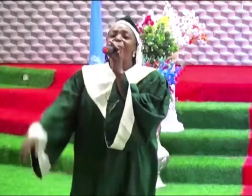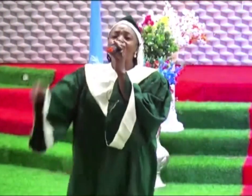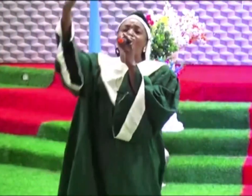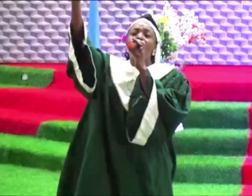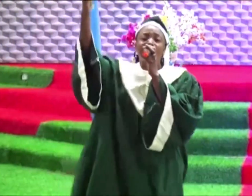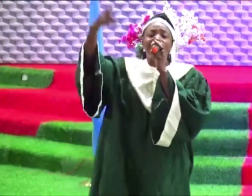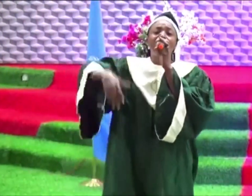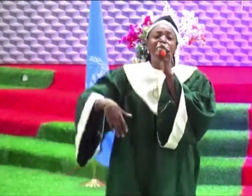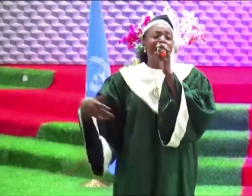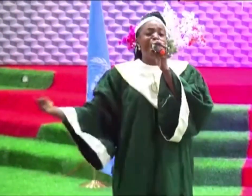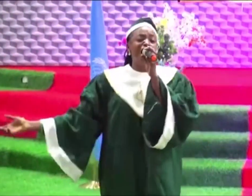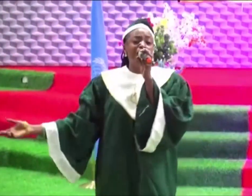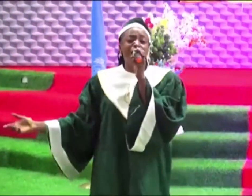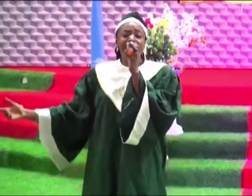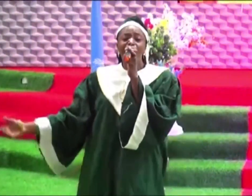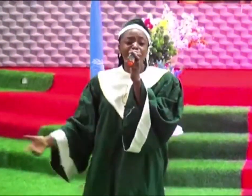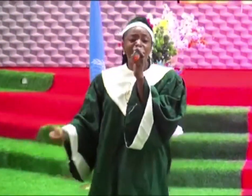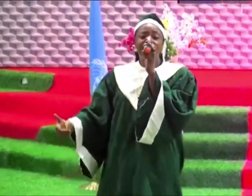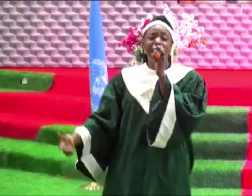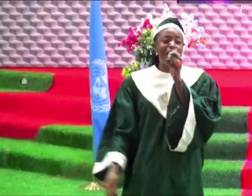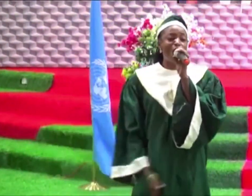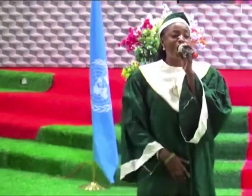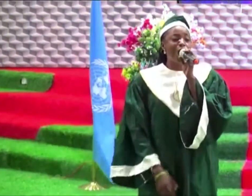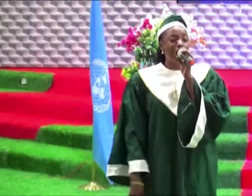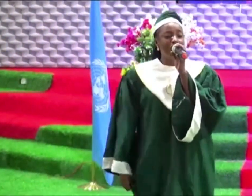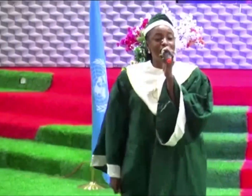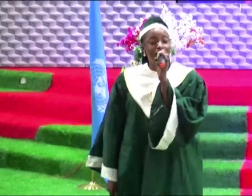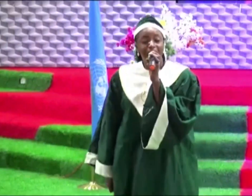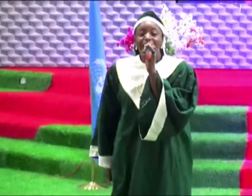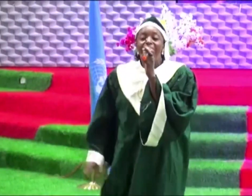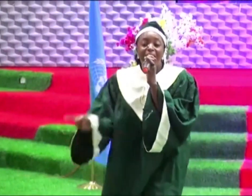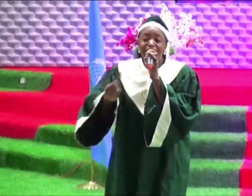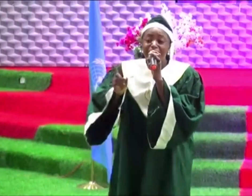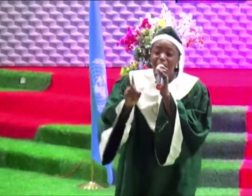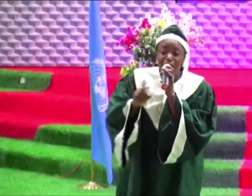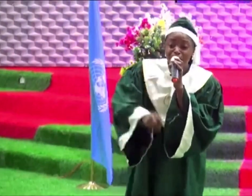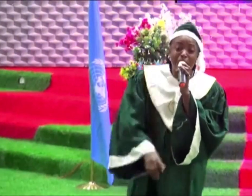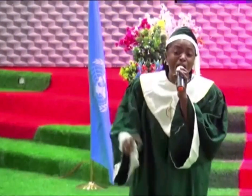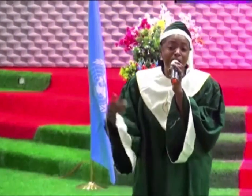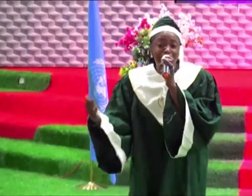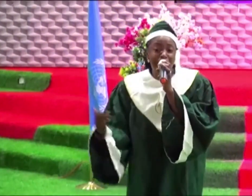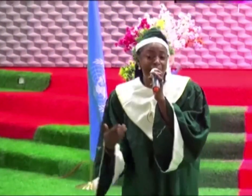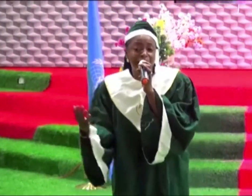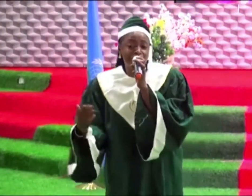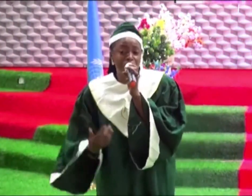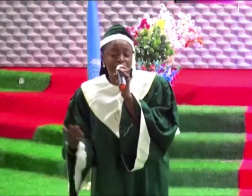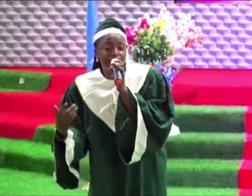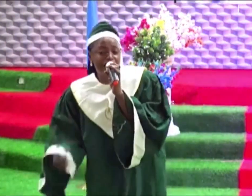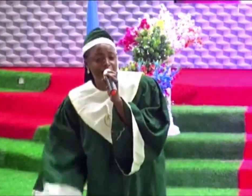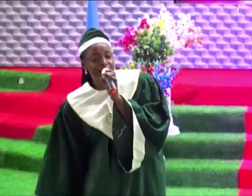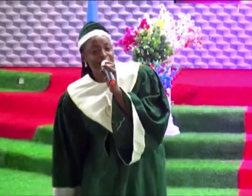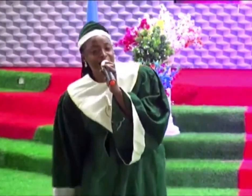Ẹ̀rú kọ òkè ó kọlẹ̀ ó níbi sá ó gbé ka o. Ayé ó lè gbà ọ́ ayérayé ni ó